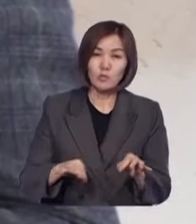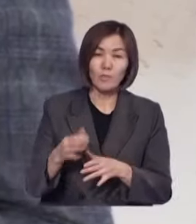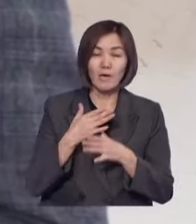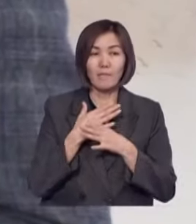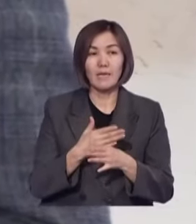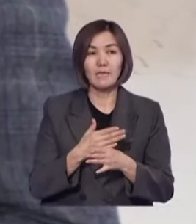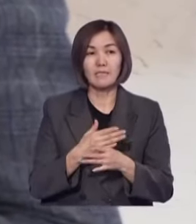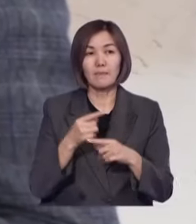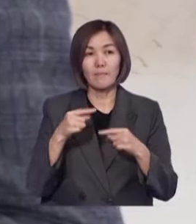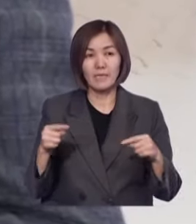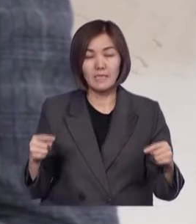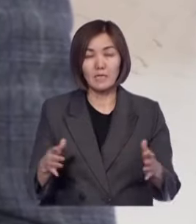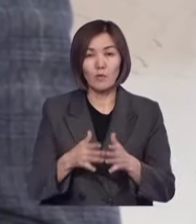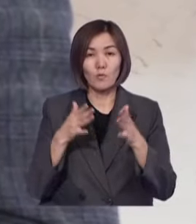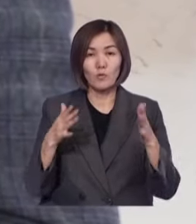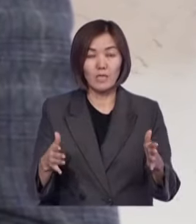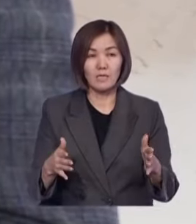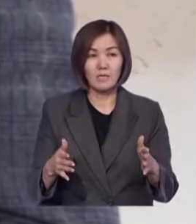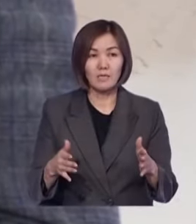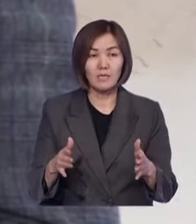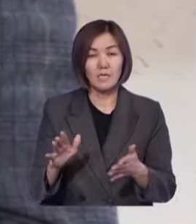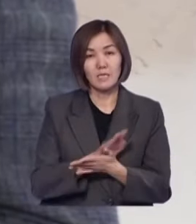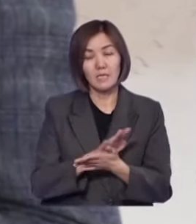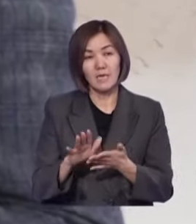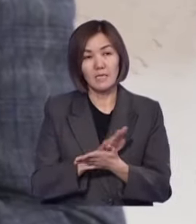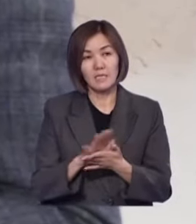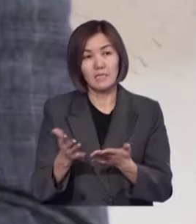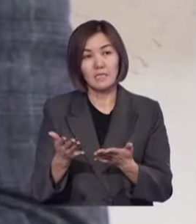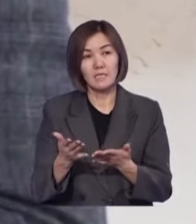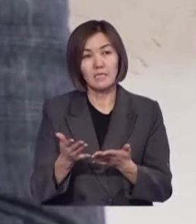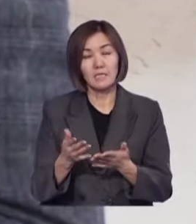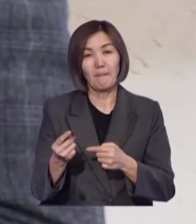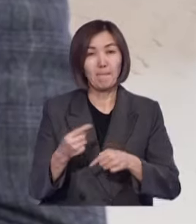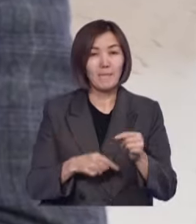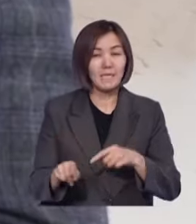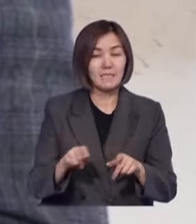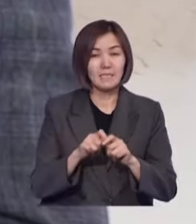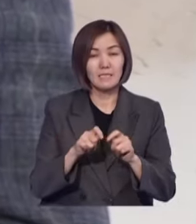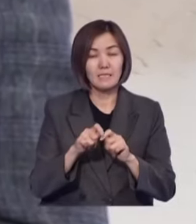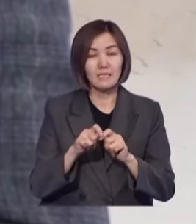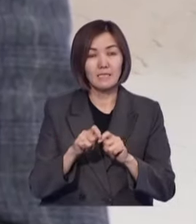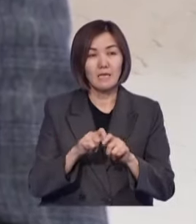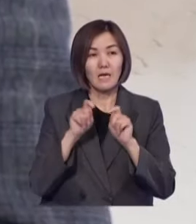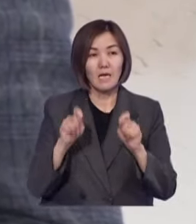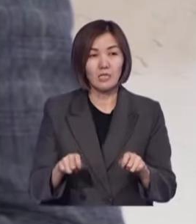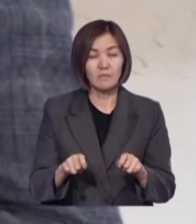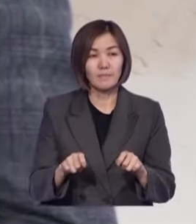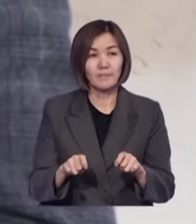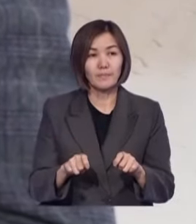я болмаса басқандай да үлкен гранттық жобалар болсын, бизнес кәсіп бастау болсын, үлкен өздерінің